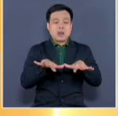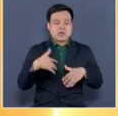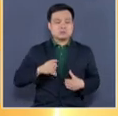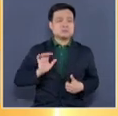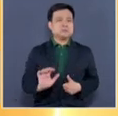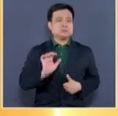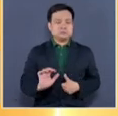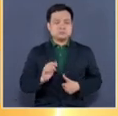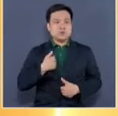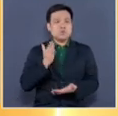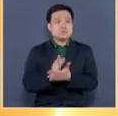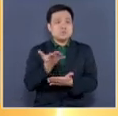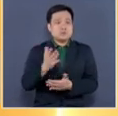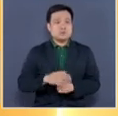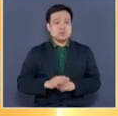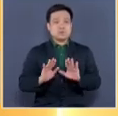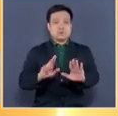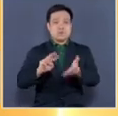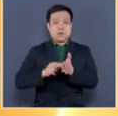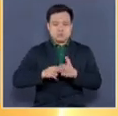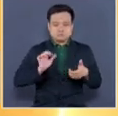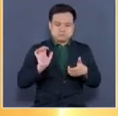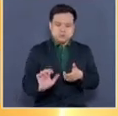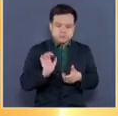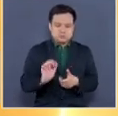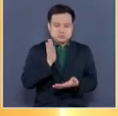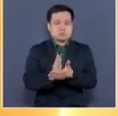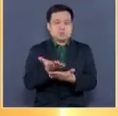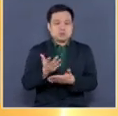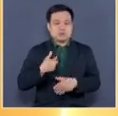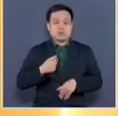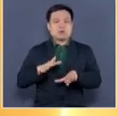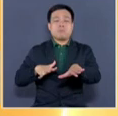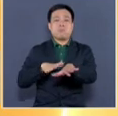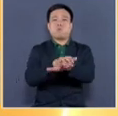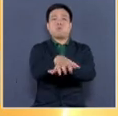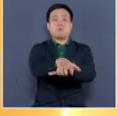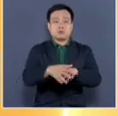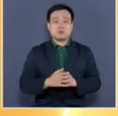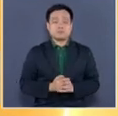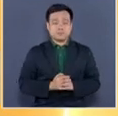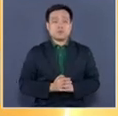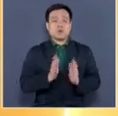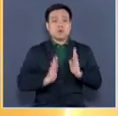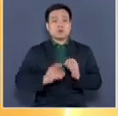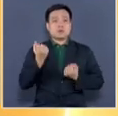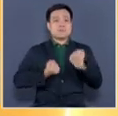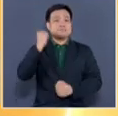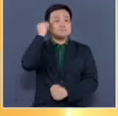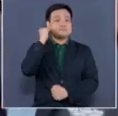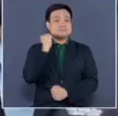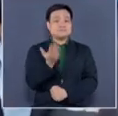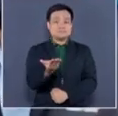ำงานย้ำนะว่าเป็นตอนแรกบอกเบรกไม่ทำงานก็เลยเกิดอุบัติเหตุขึ้นลองไปฟังชัดๆจากคนขับกันค่ะ